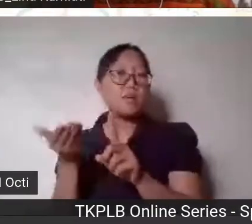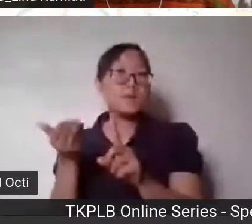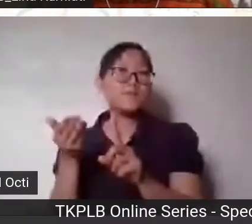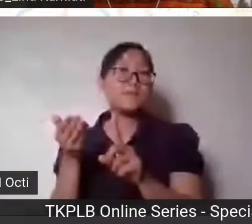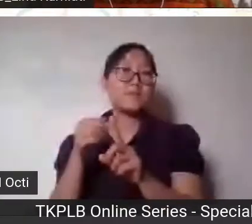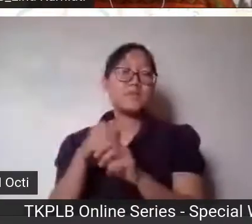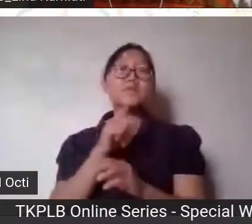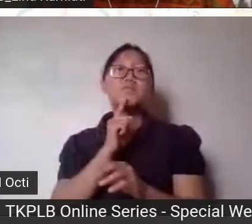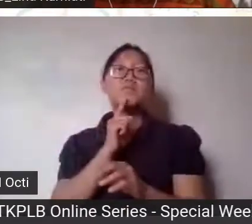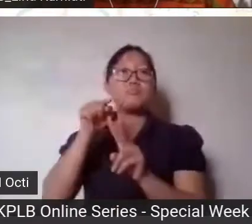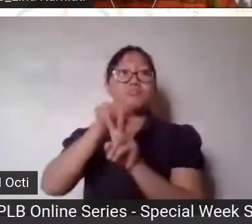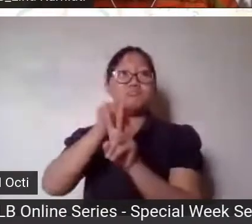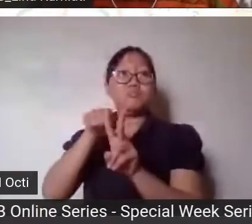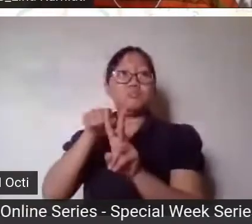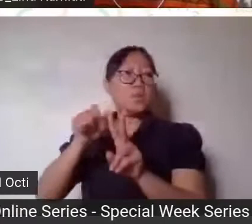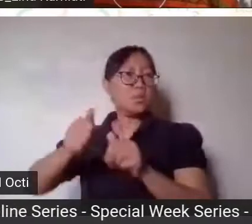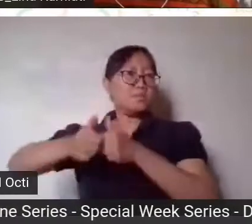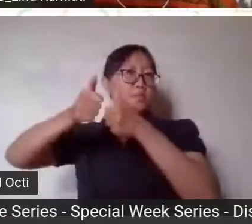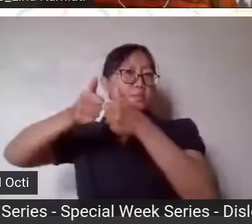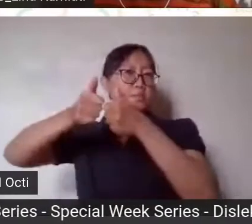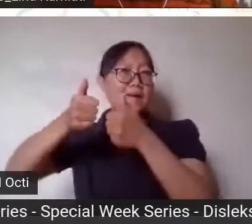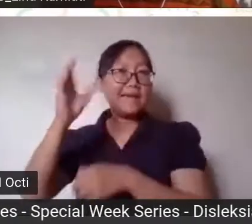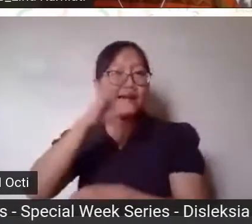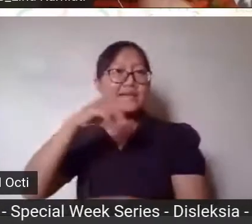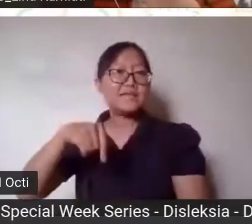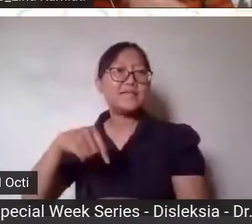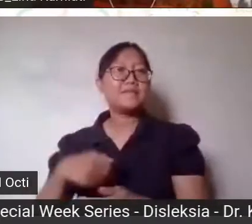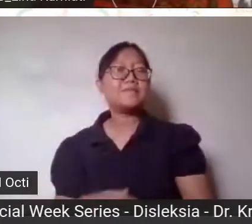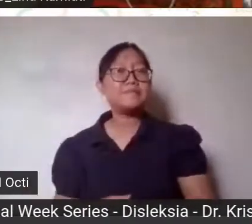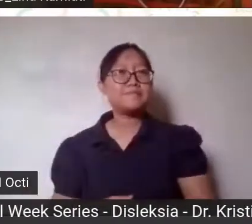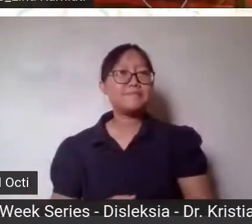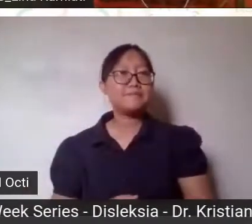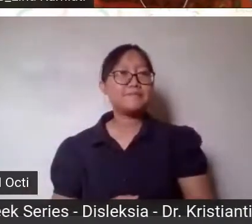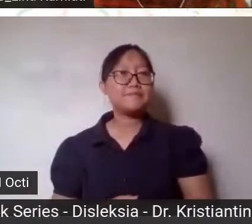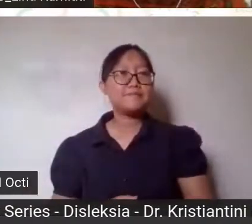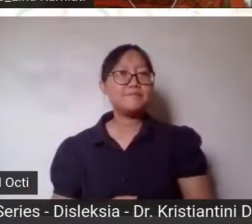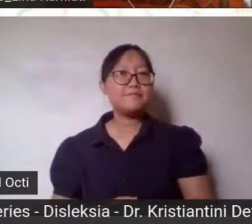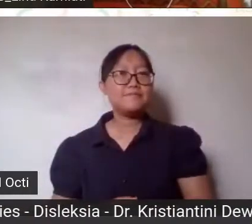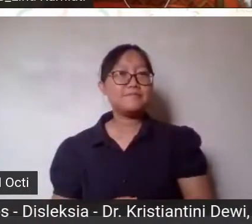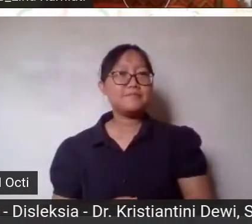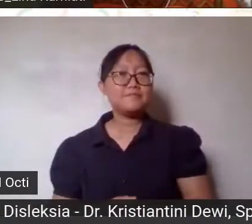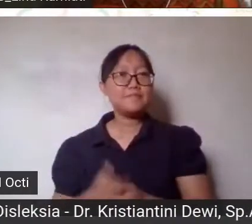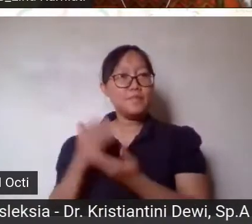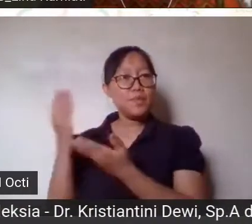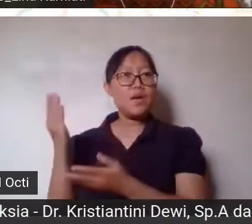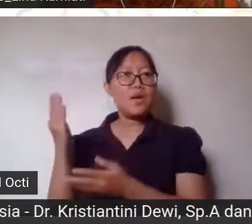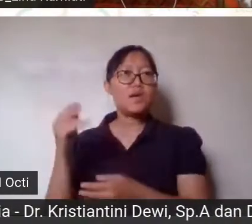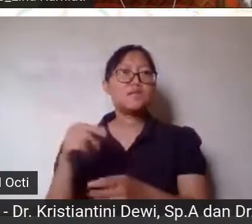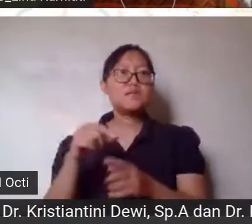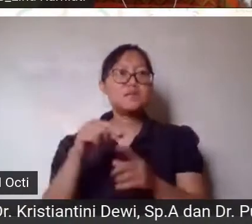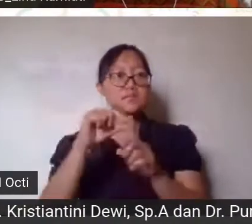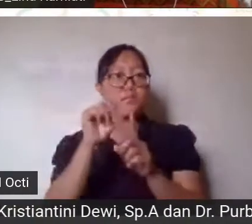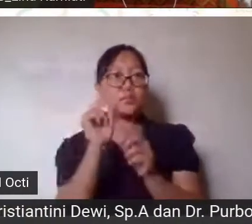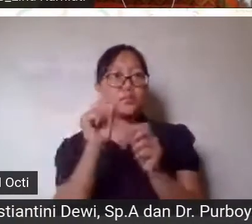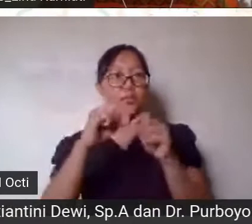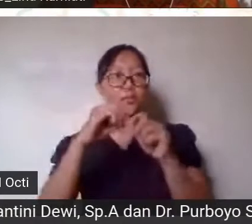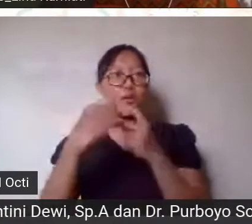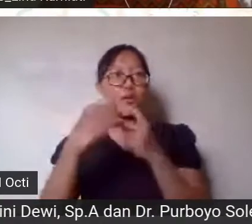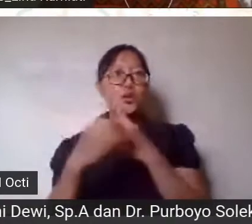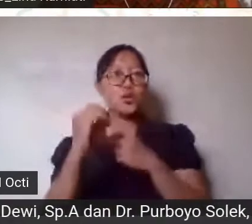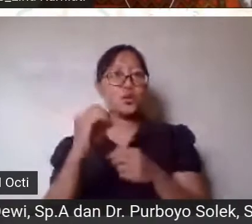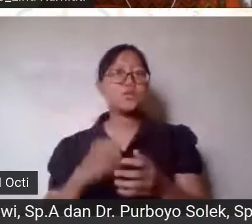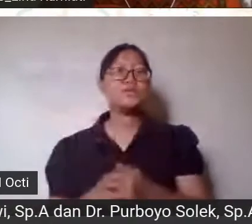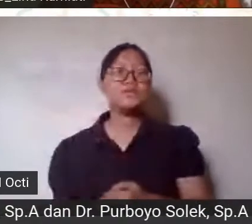Purboyo. baik. Jadi perkenalkan, nama saya Purboyo Solek. Ya,